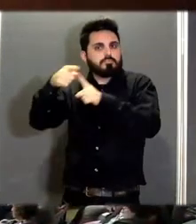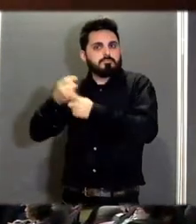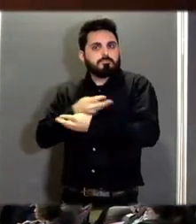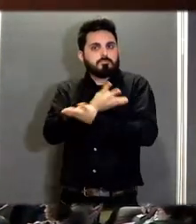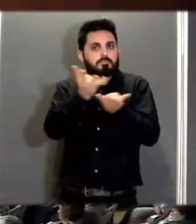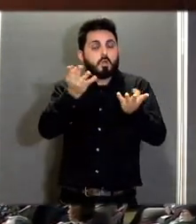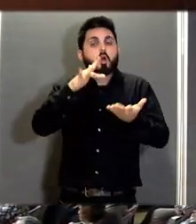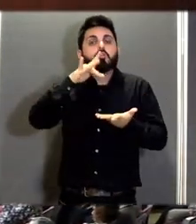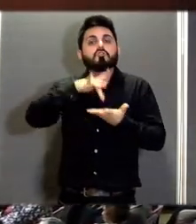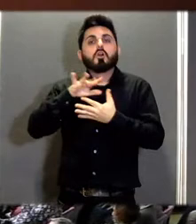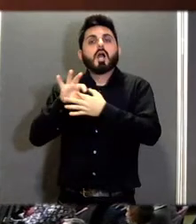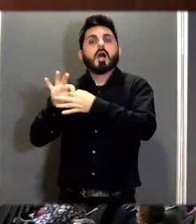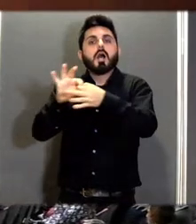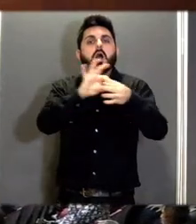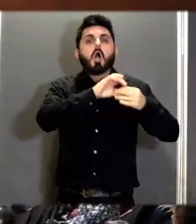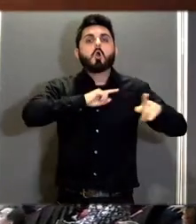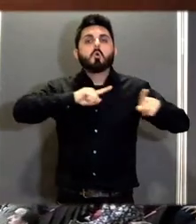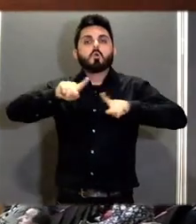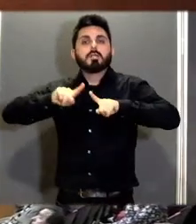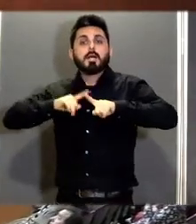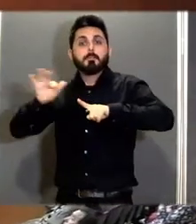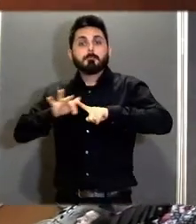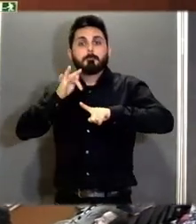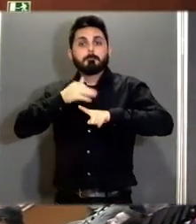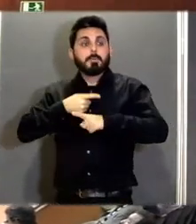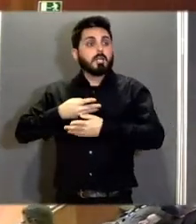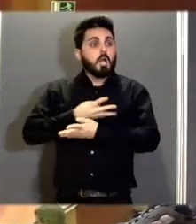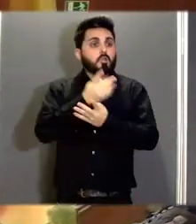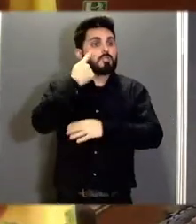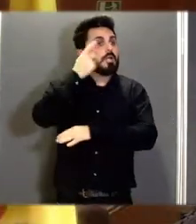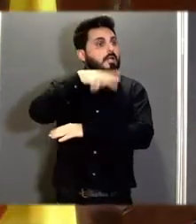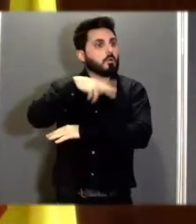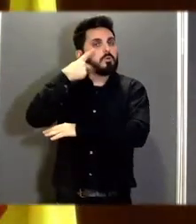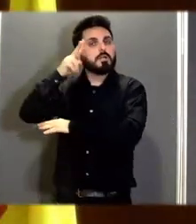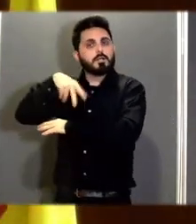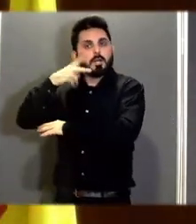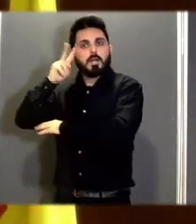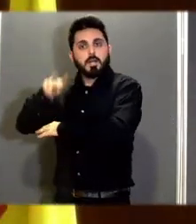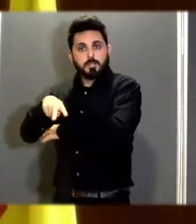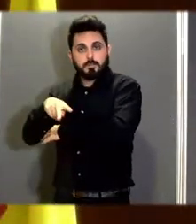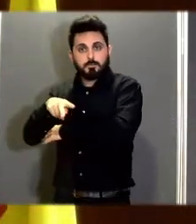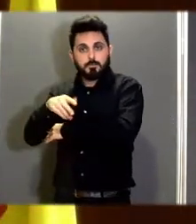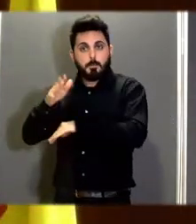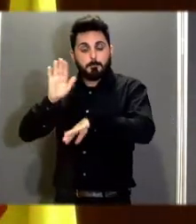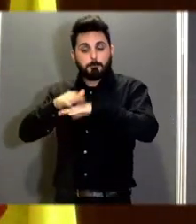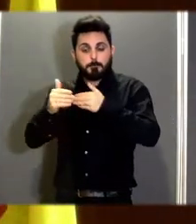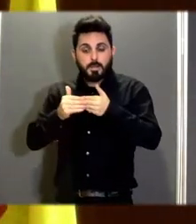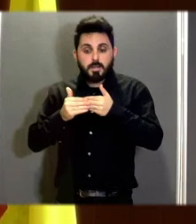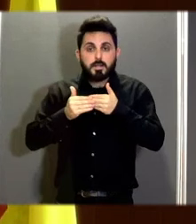coordinar i ens hem de reconèixer els uns als altres per fer front al que ja ha començat en aquest